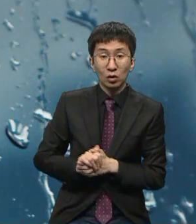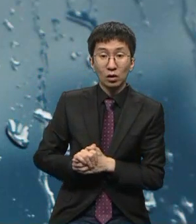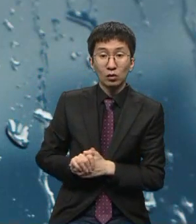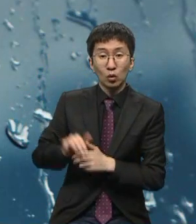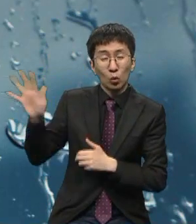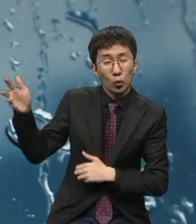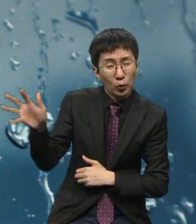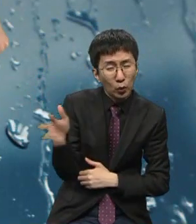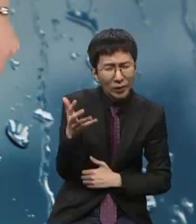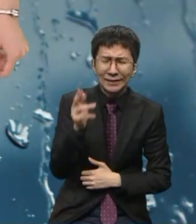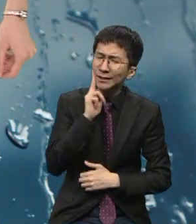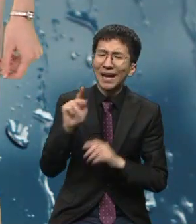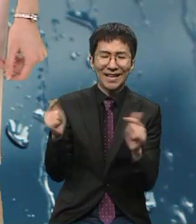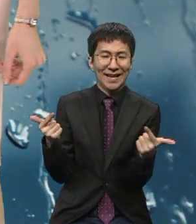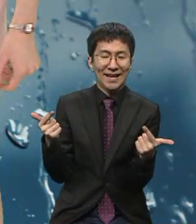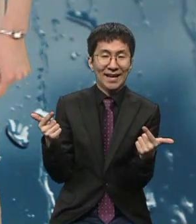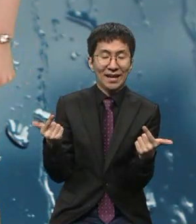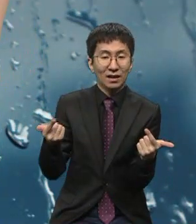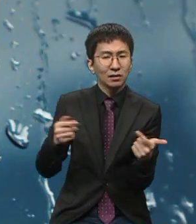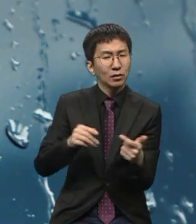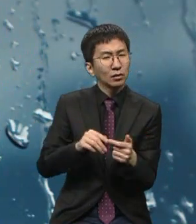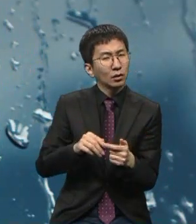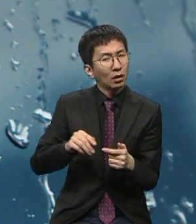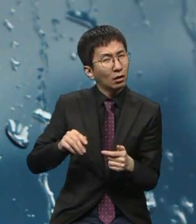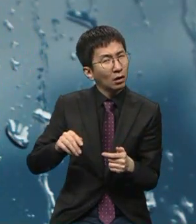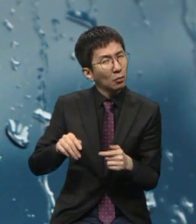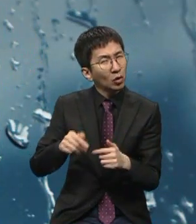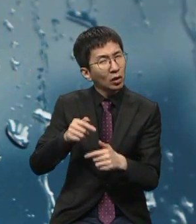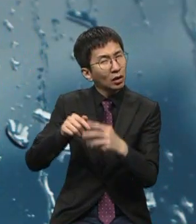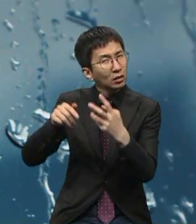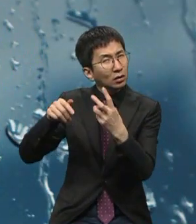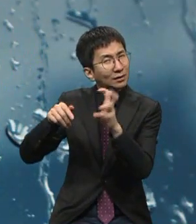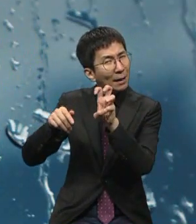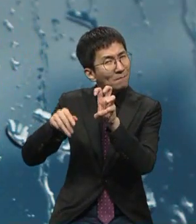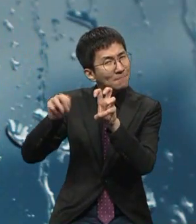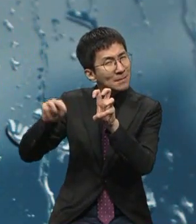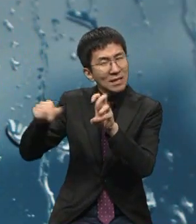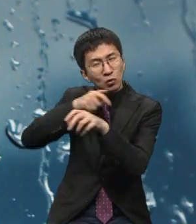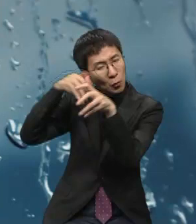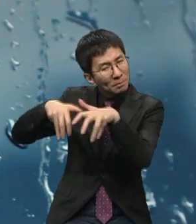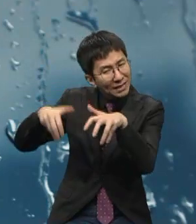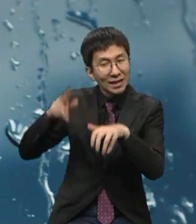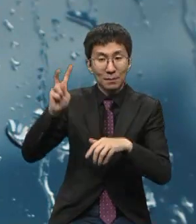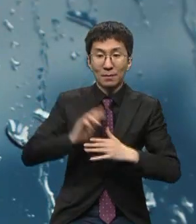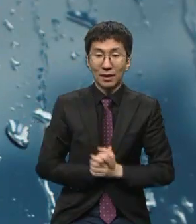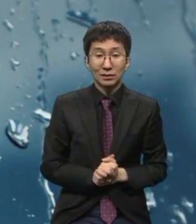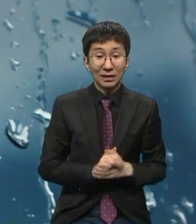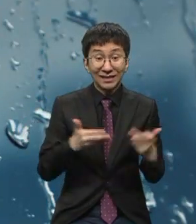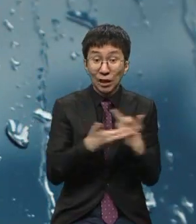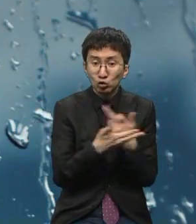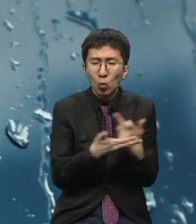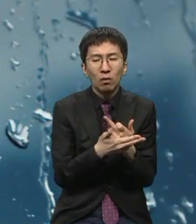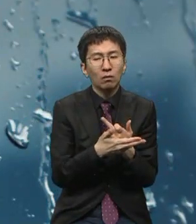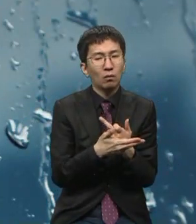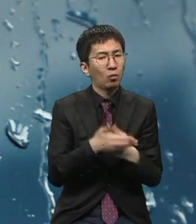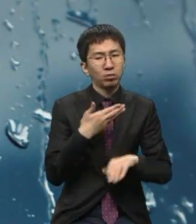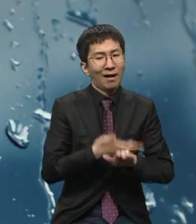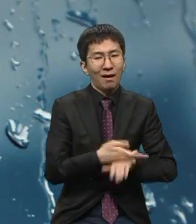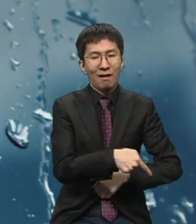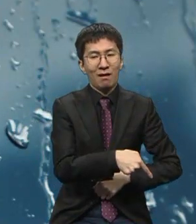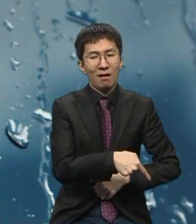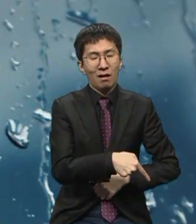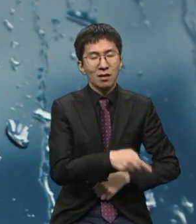강도가 그리 강한 편은 아니라서 최고 30mm 정도의 강수가 예상됩니다. 다만 제주도는 상황이 조금